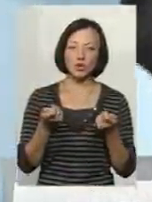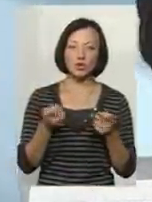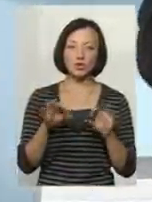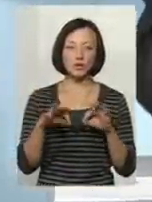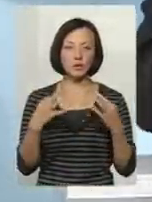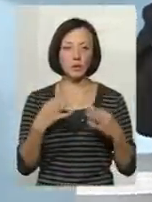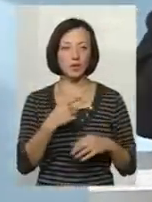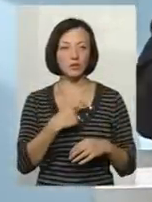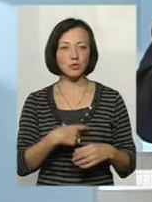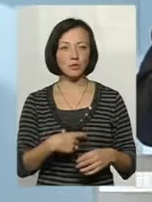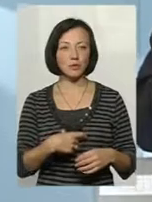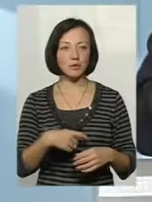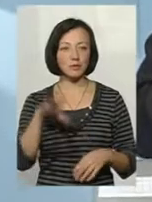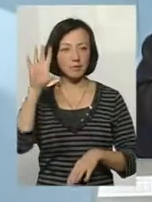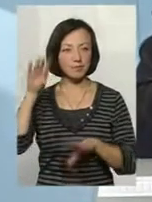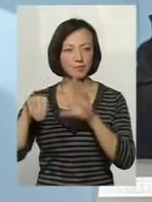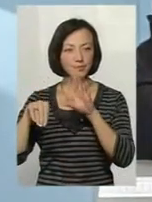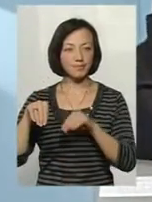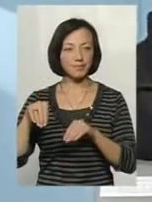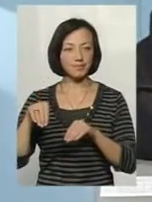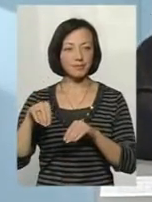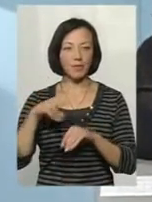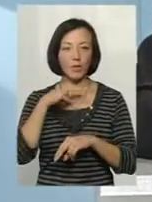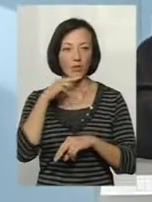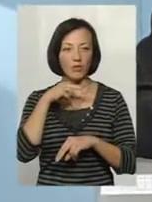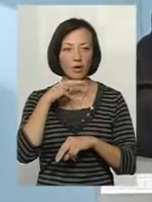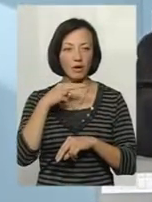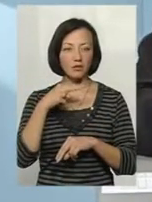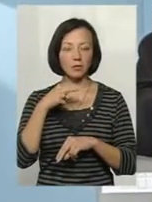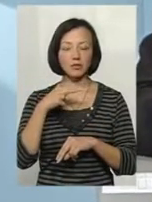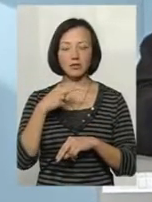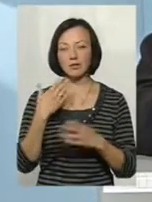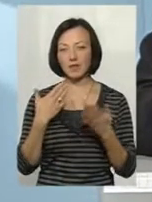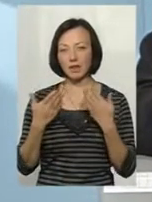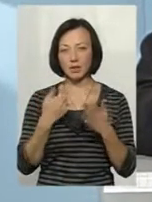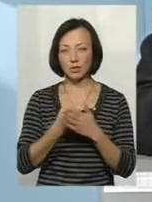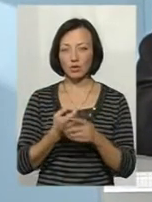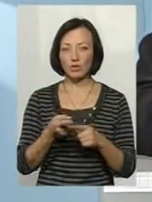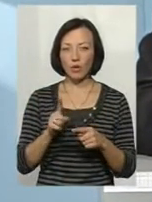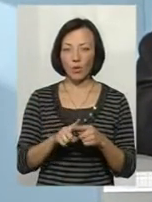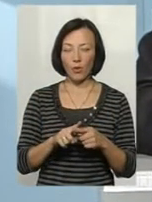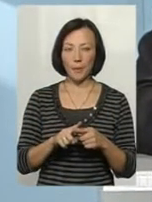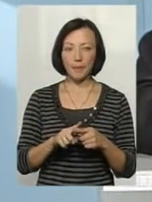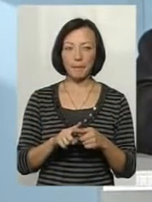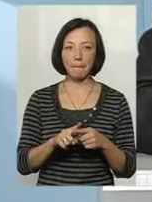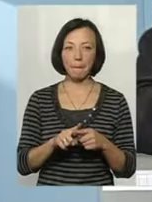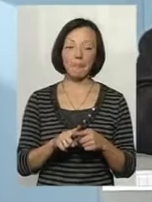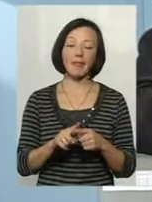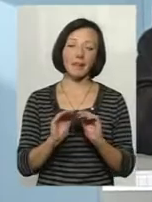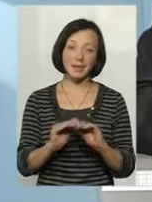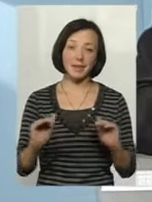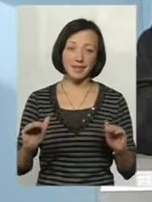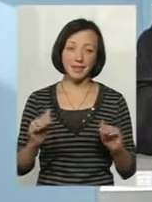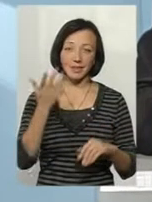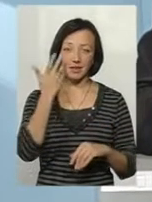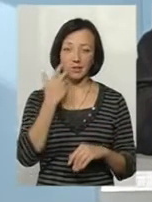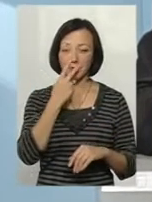дозволять собі не зовсім уважно віднестися до експлуатації газових приладів, то